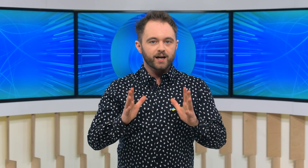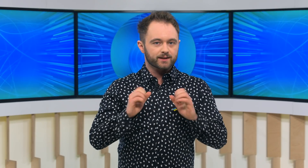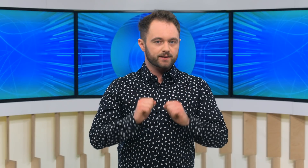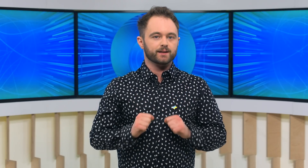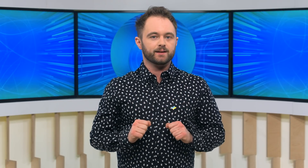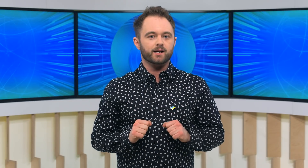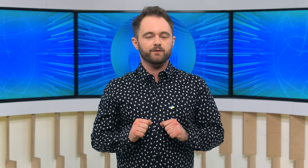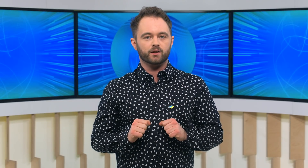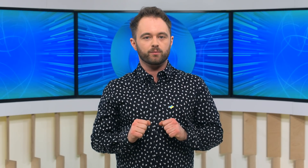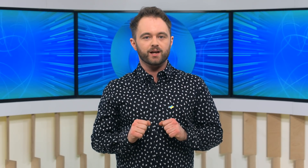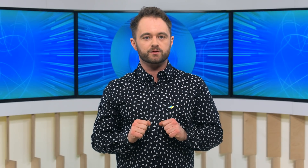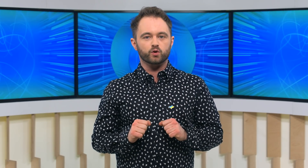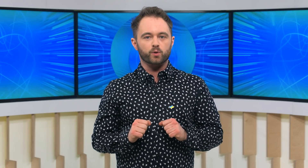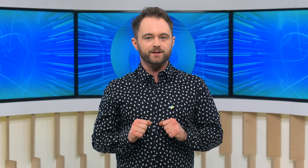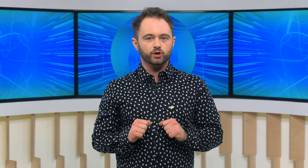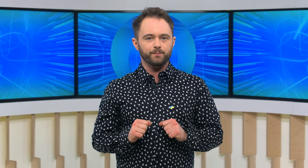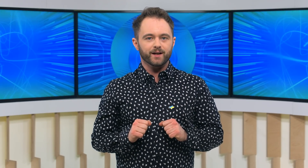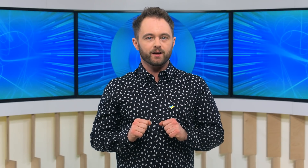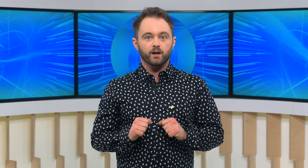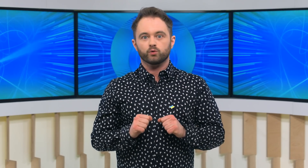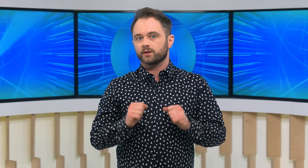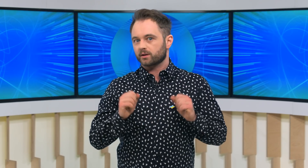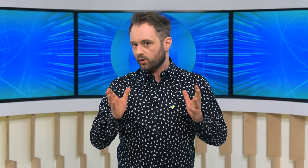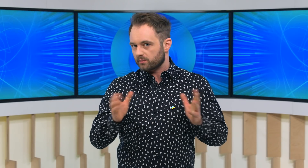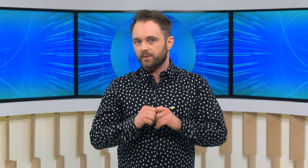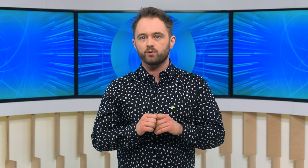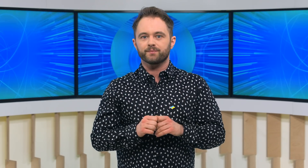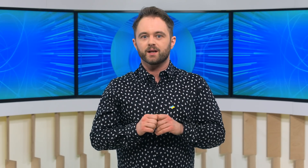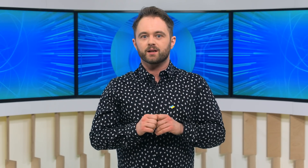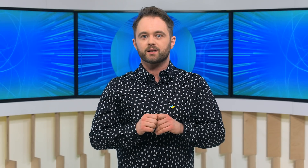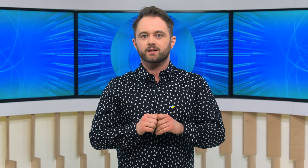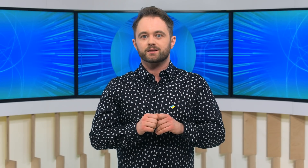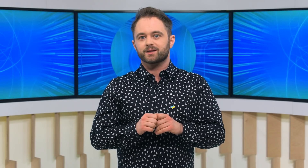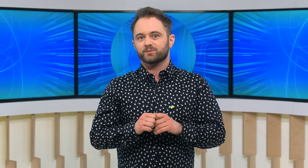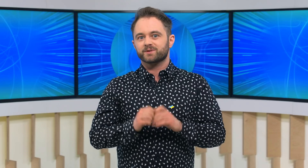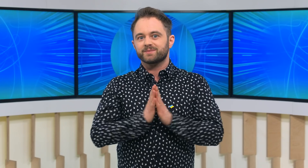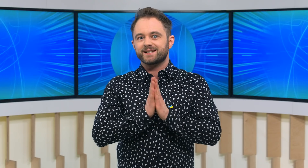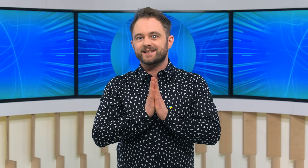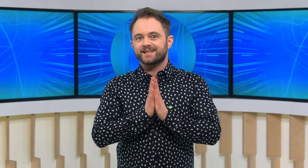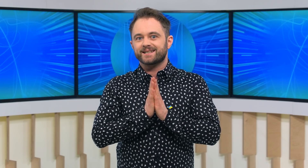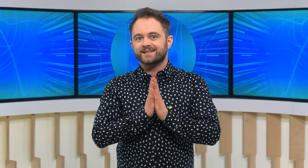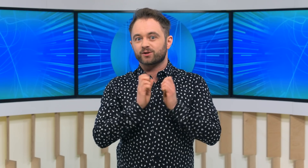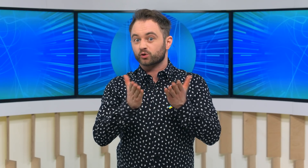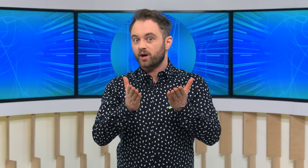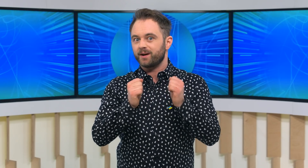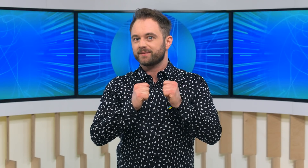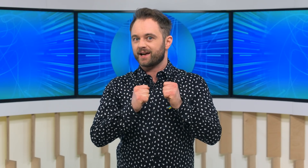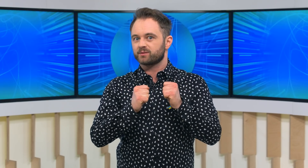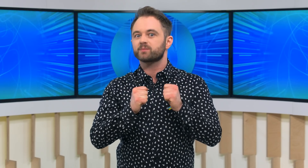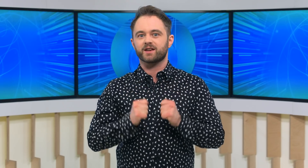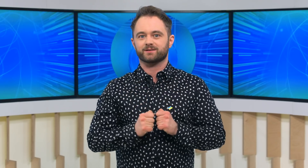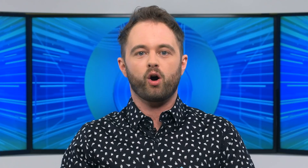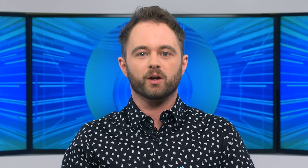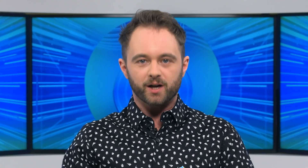Jeigu dar neskyrėte niekam 1,2% nuo deklaruojamų pajamų, skirkit mums, please, nes jūsų parama